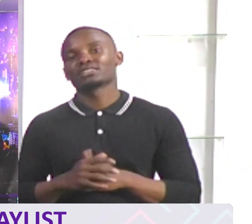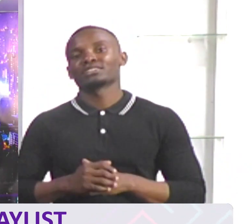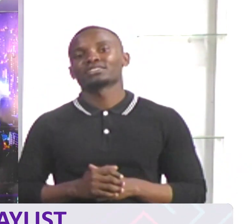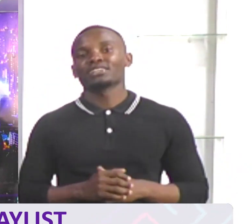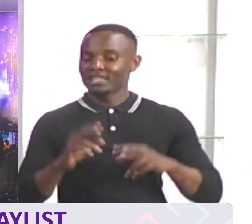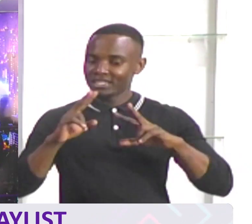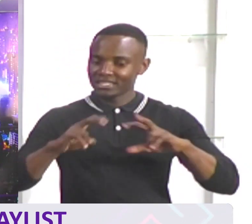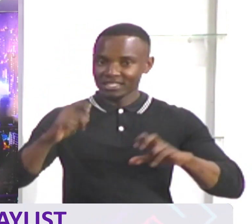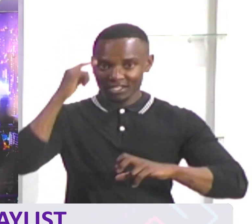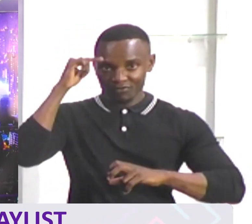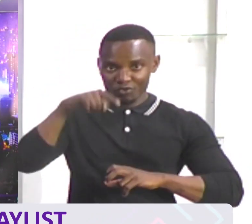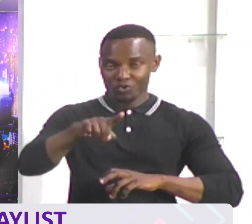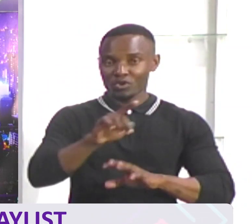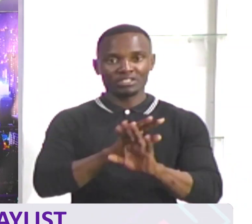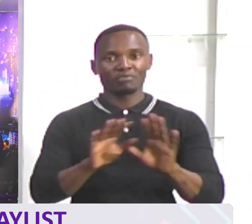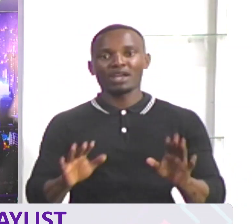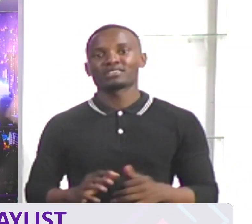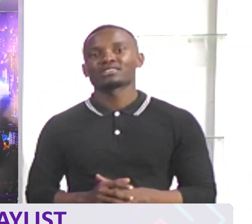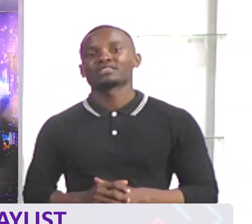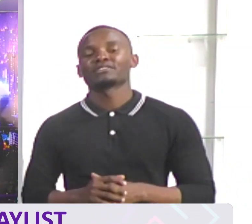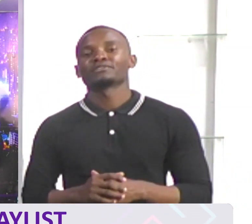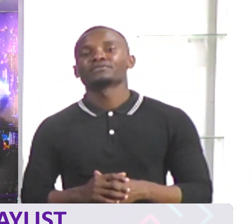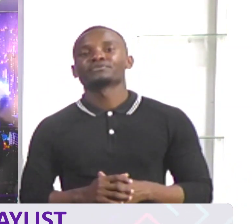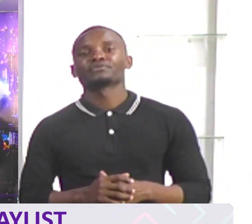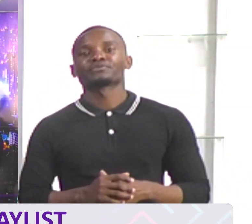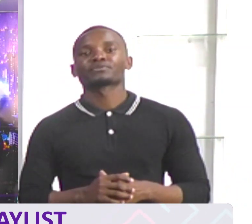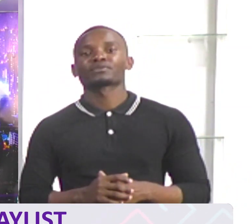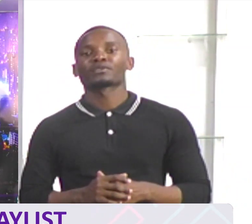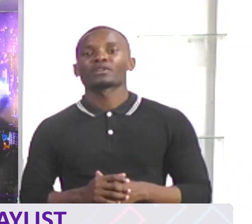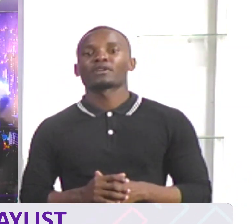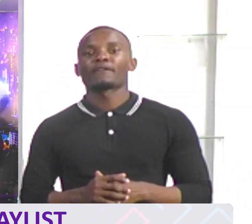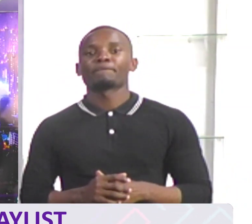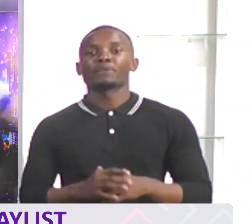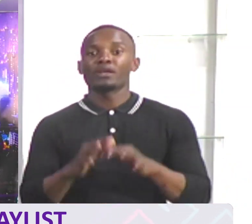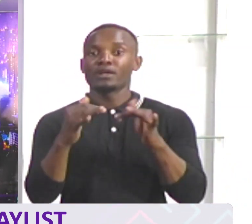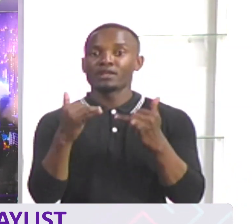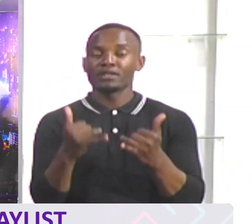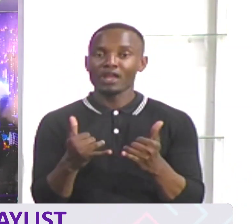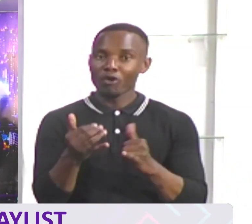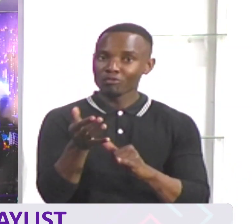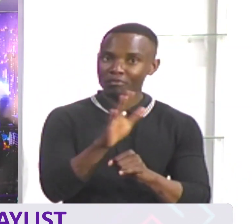tafuta yako na uifanyie kazi. Au sio? Kabisa sana. Mtu wangu anakaturudi pale ngoma kiasi yake,